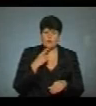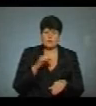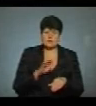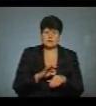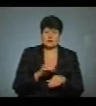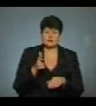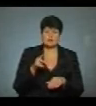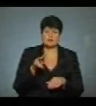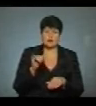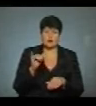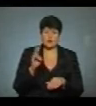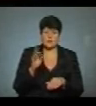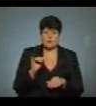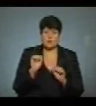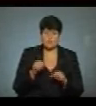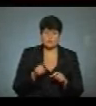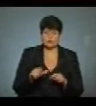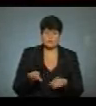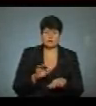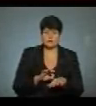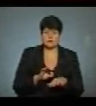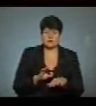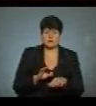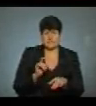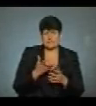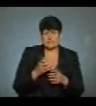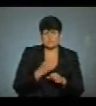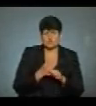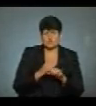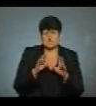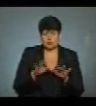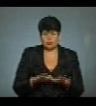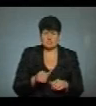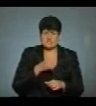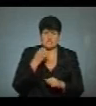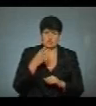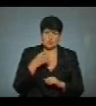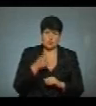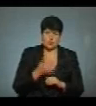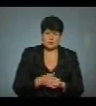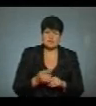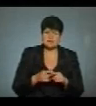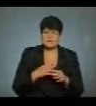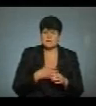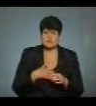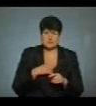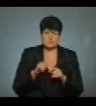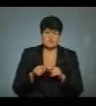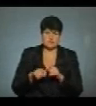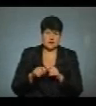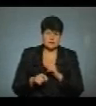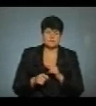на глаукому можуть люди, які працюють за комп'ютером, та люди старші 40 років. Це дуже важливо моніторити чи